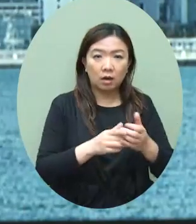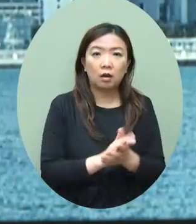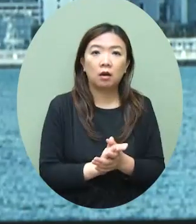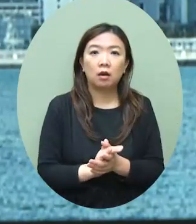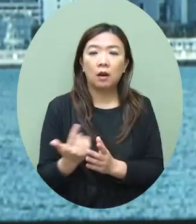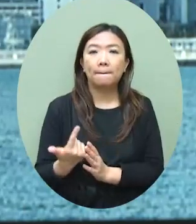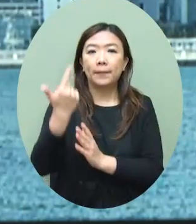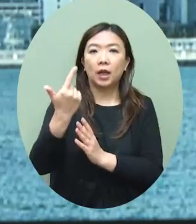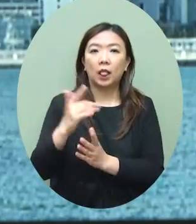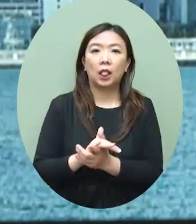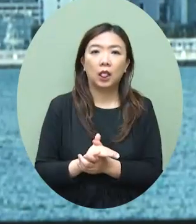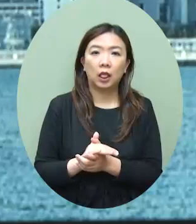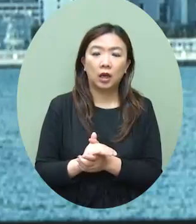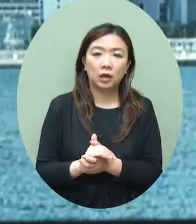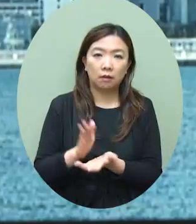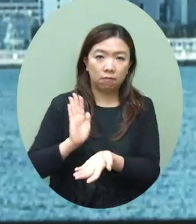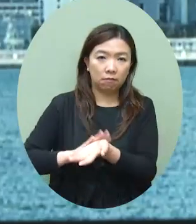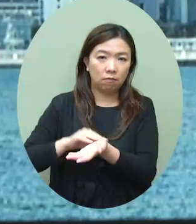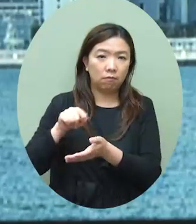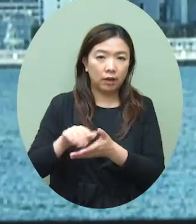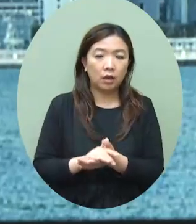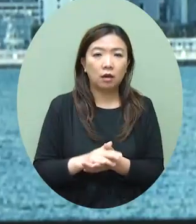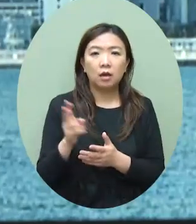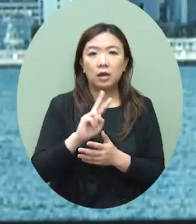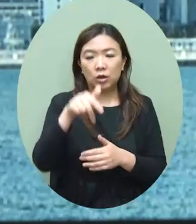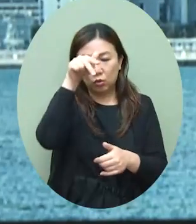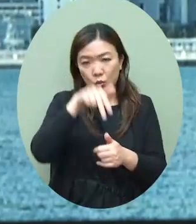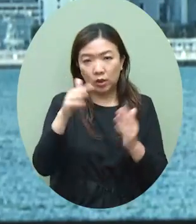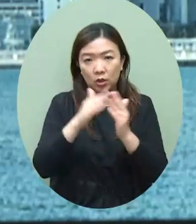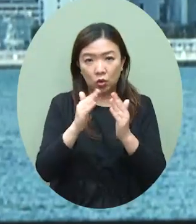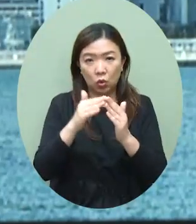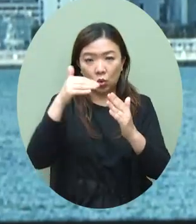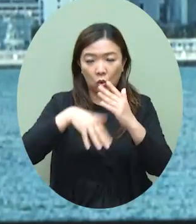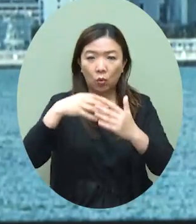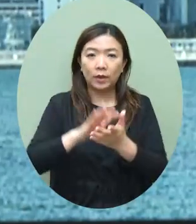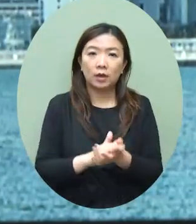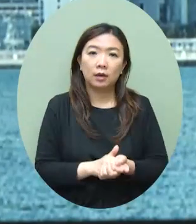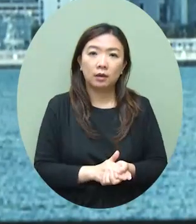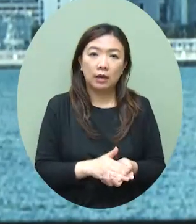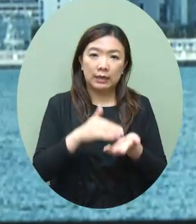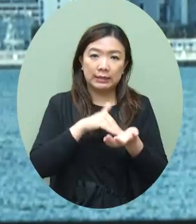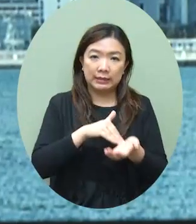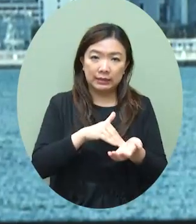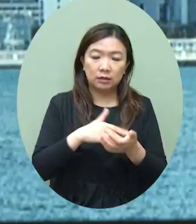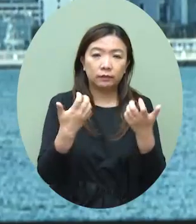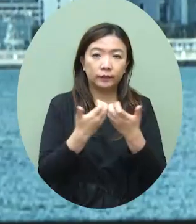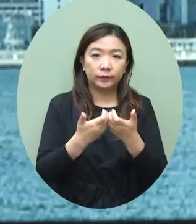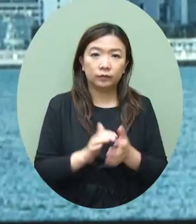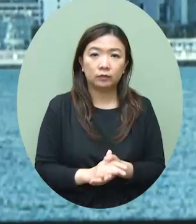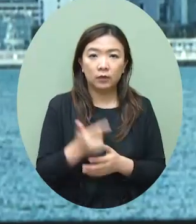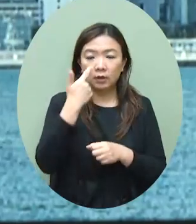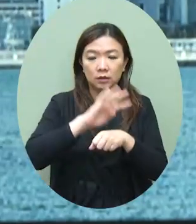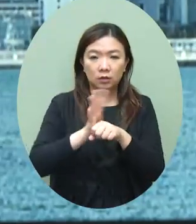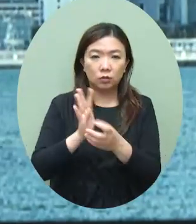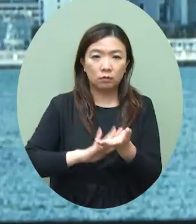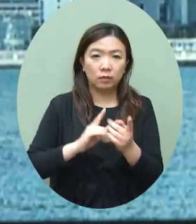位嚇。同樣喺醫院管理局醫院裏邊嘅治療嘅數字咧，新冠